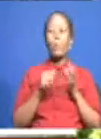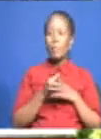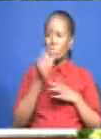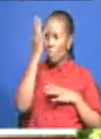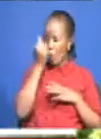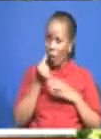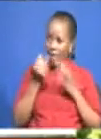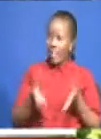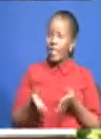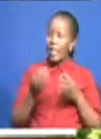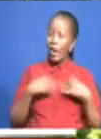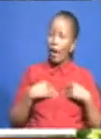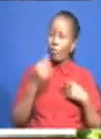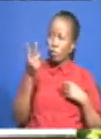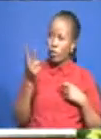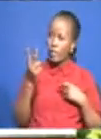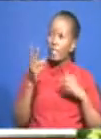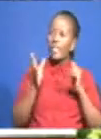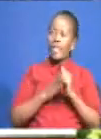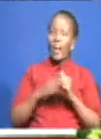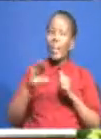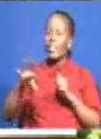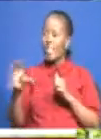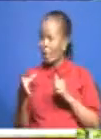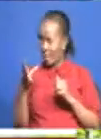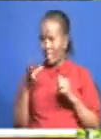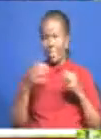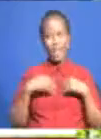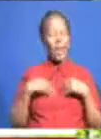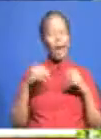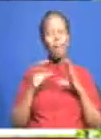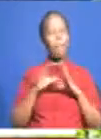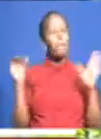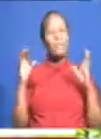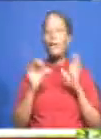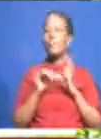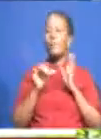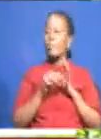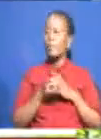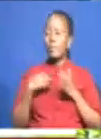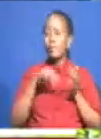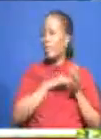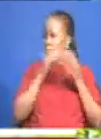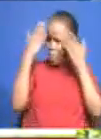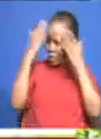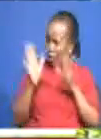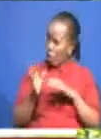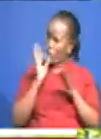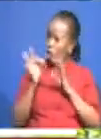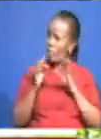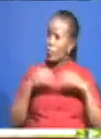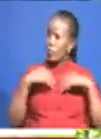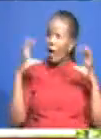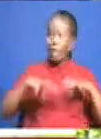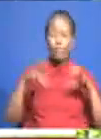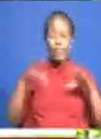the level of effect this drought has to the, for the country. We are not even sure whether this rain is going to come, so it might even go